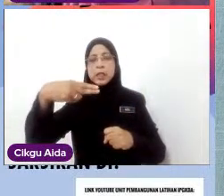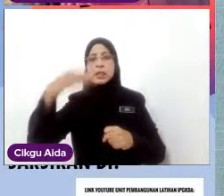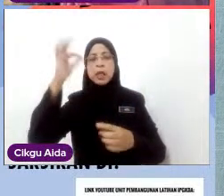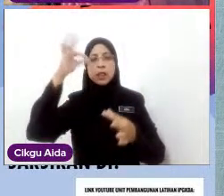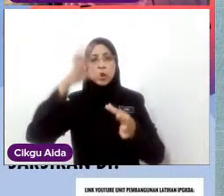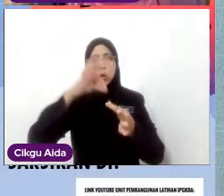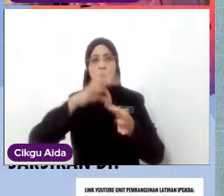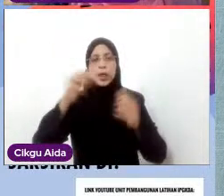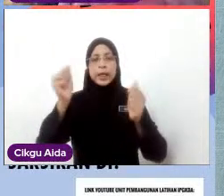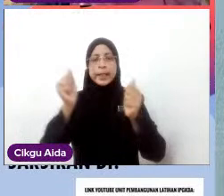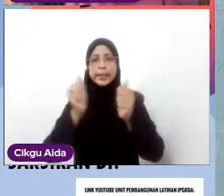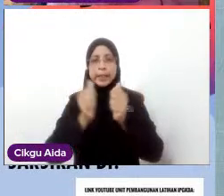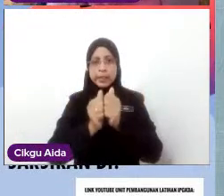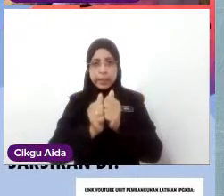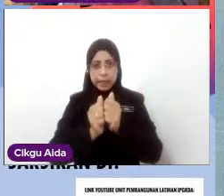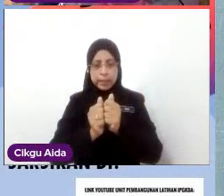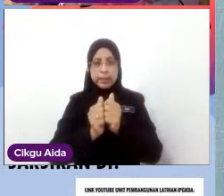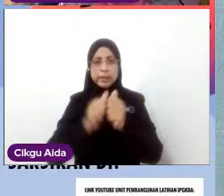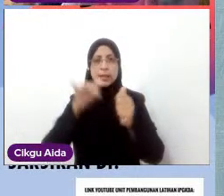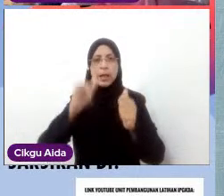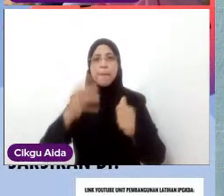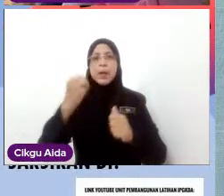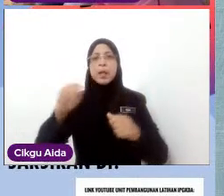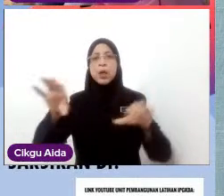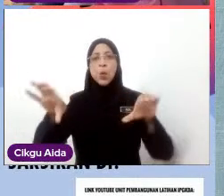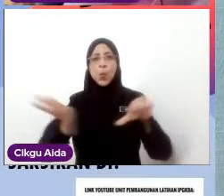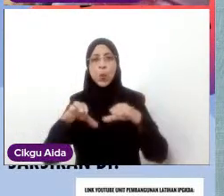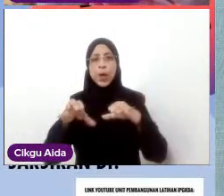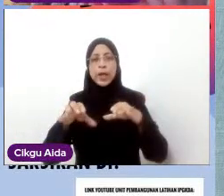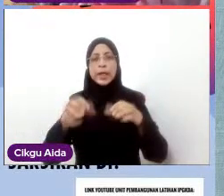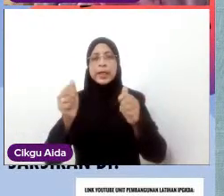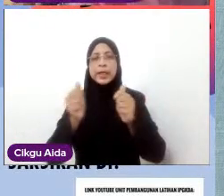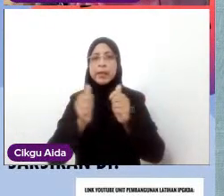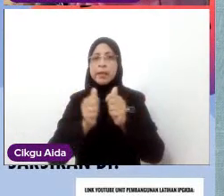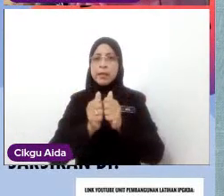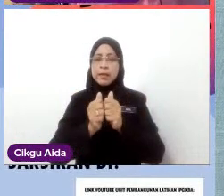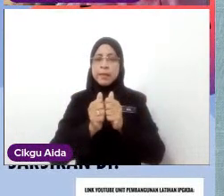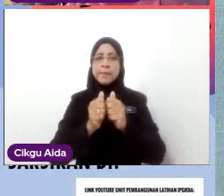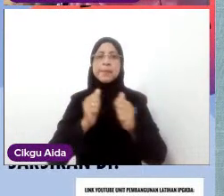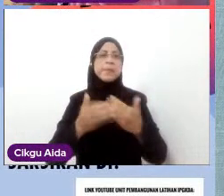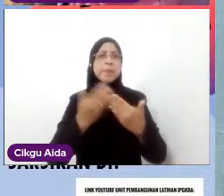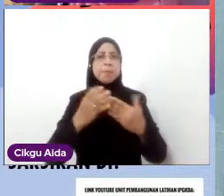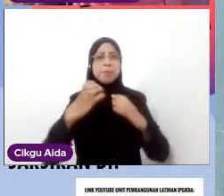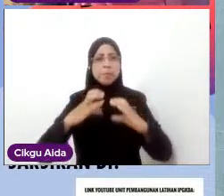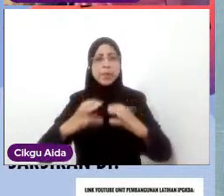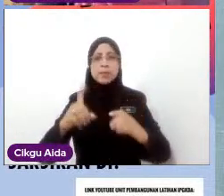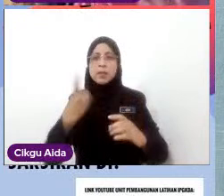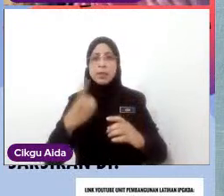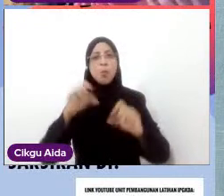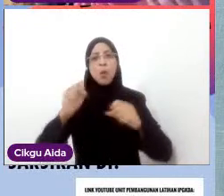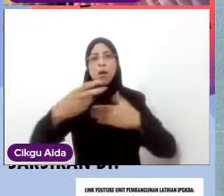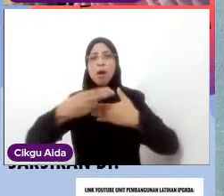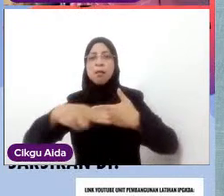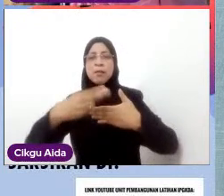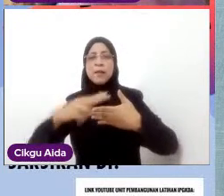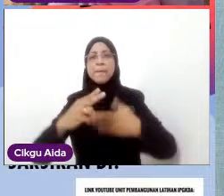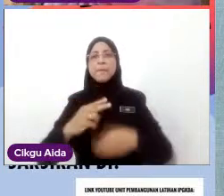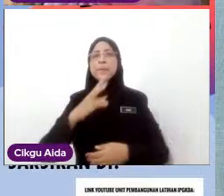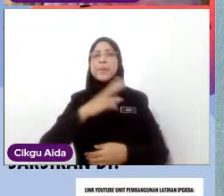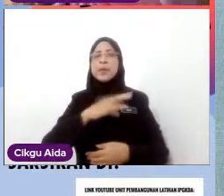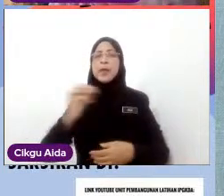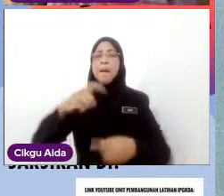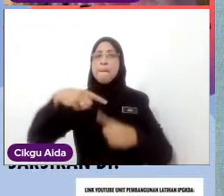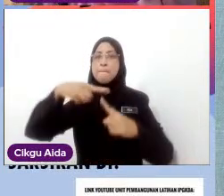template mereka masing-masing. So hanya dengan menggunakan 4 je lah, sekejap je mereka boleh hantar. Dan bila